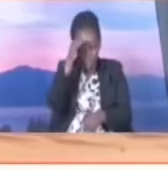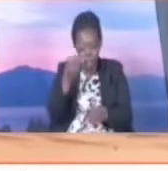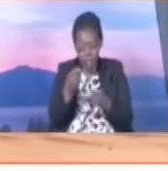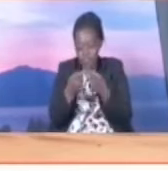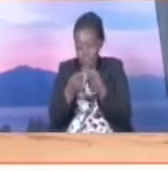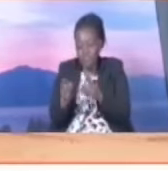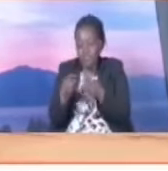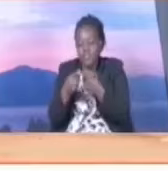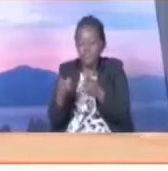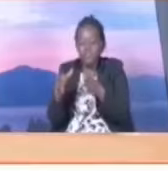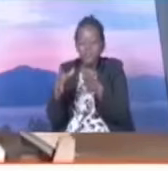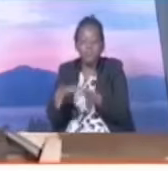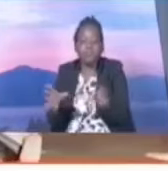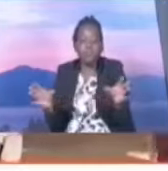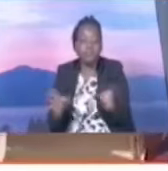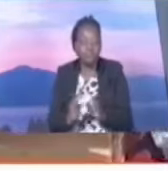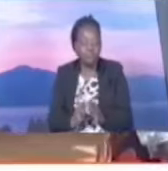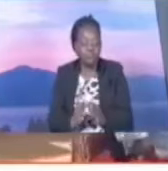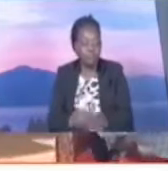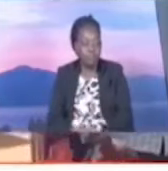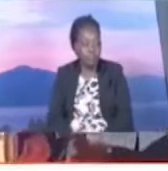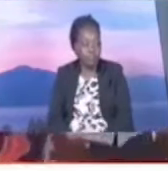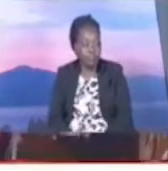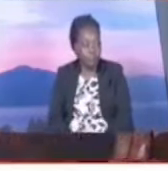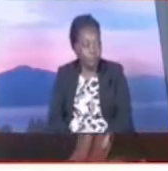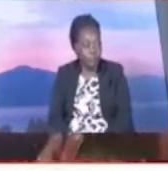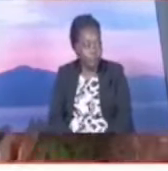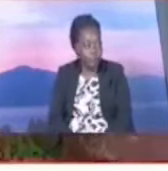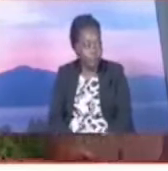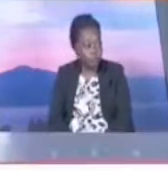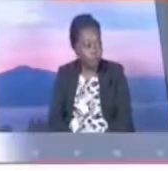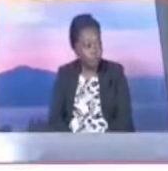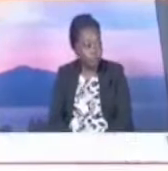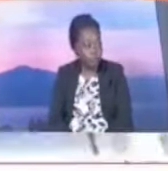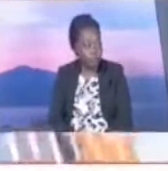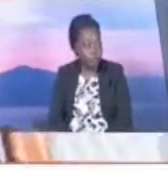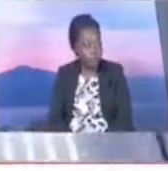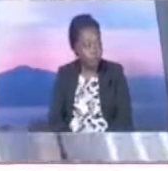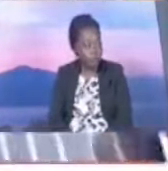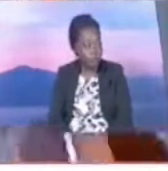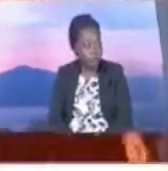Senfu Majuse Finocent ya kusakide kulide lino kurabu kede TV.